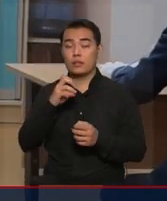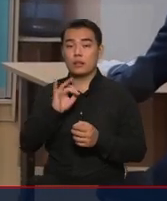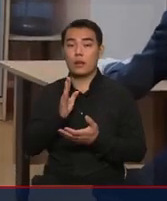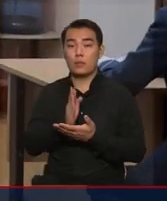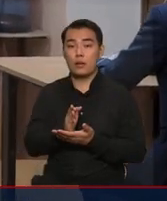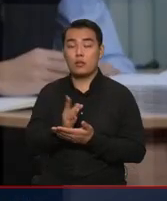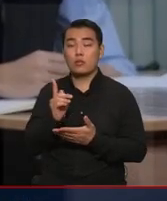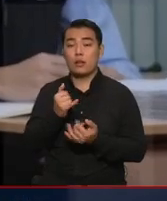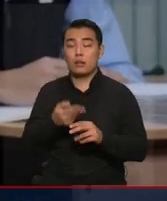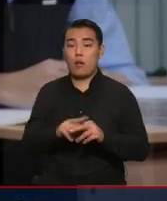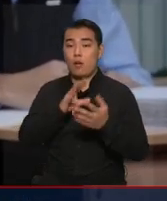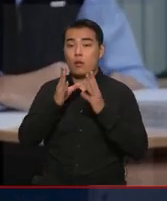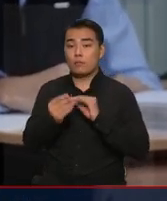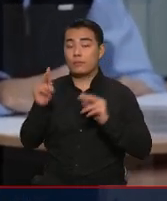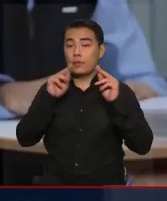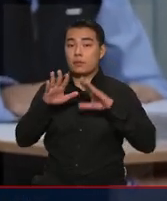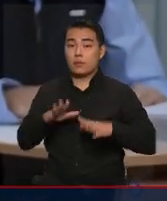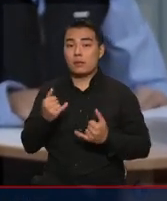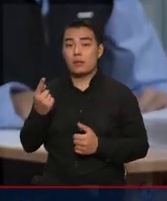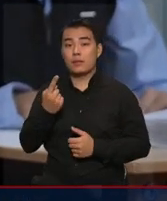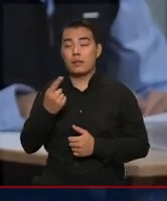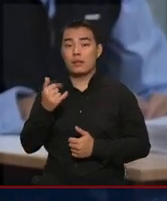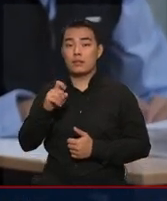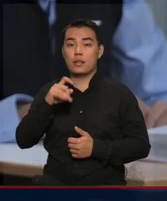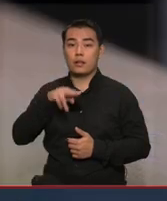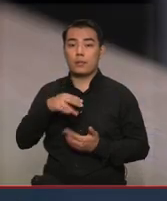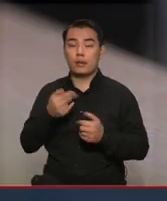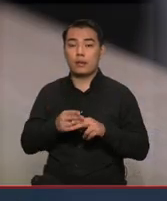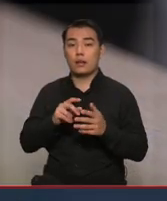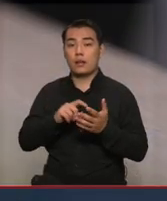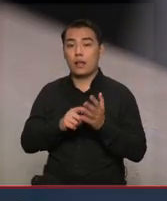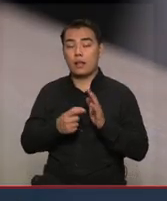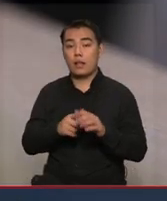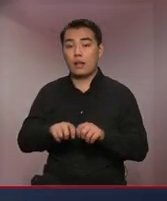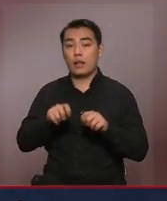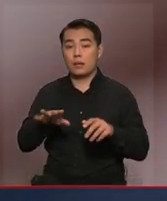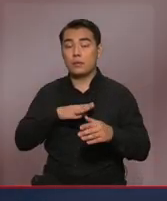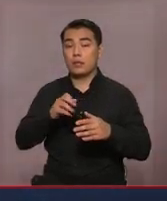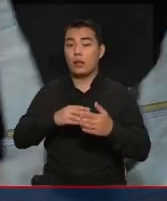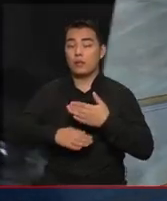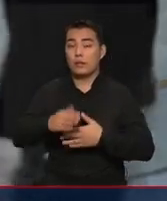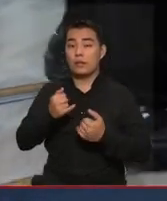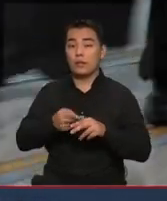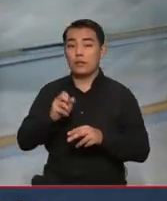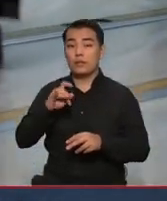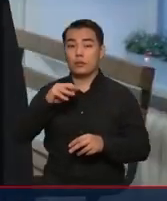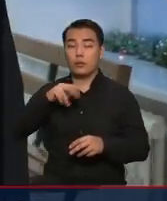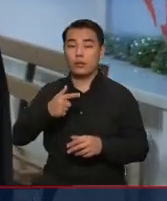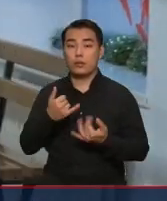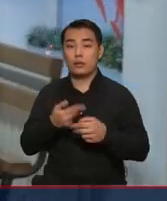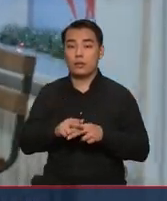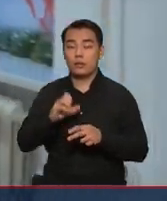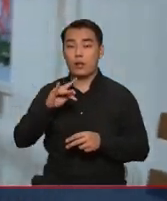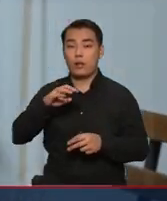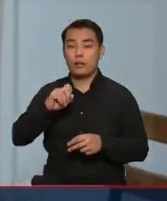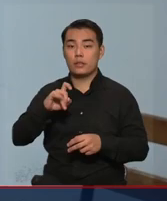шығар. Өйткені дәл осы білім ордасында алғаш рет зағип балаларға арналған сыныптар ашылған. Ал мұндай игі бастаманың ұйытқысы дефектолог мұғалім Сәуле